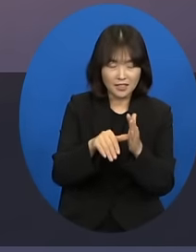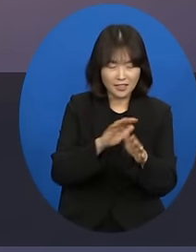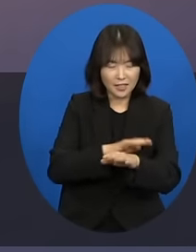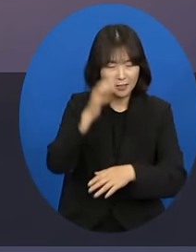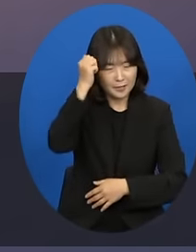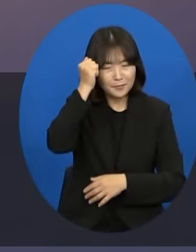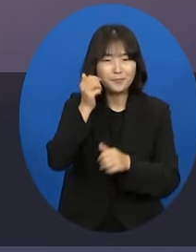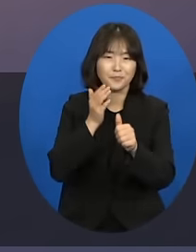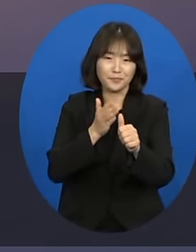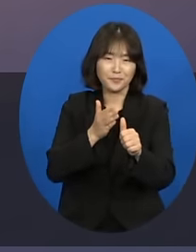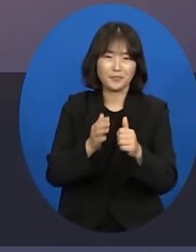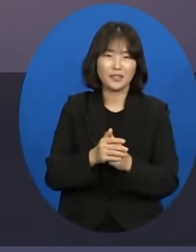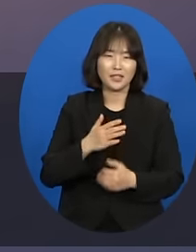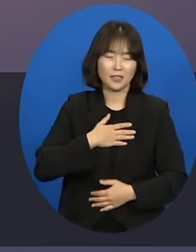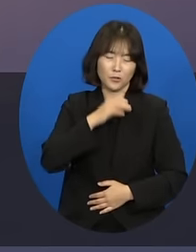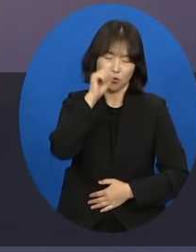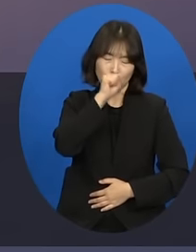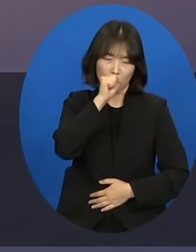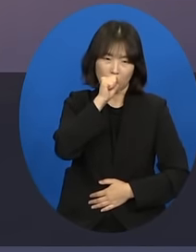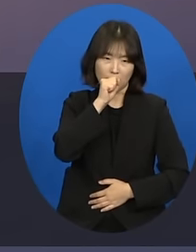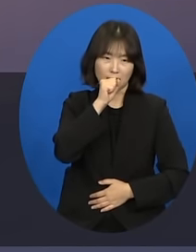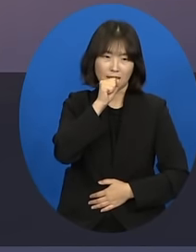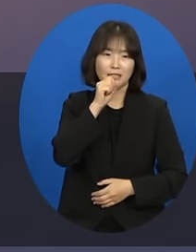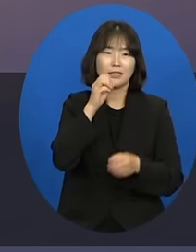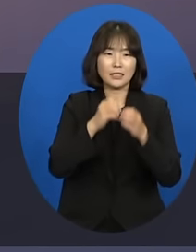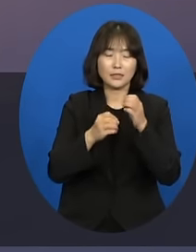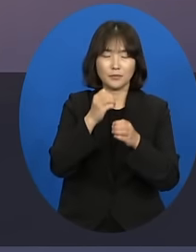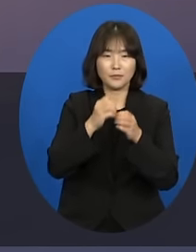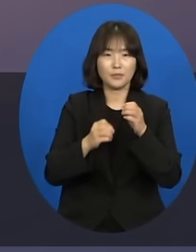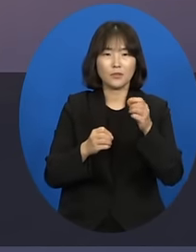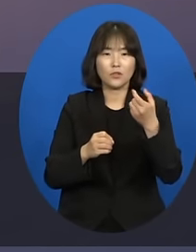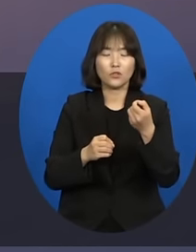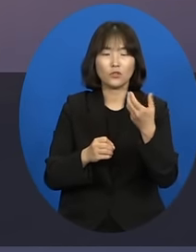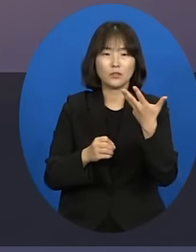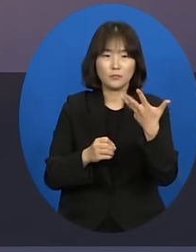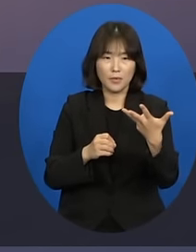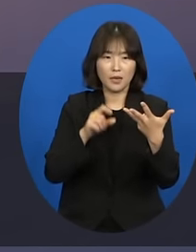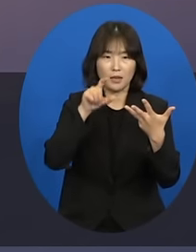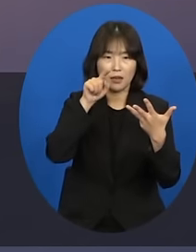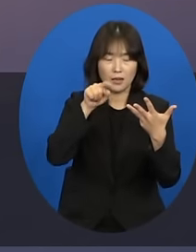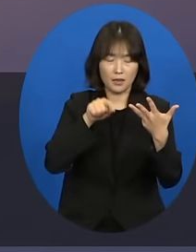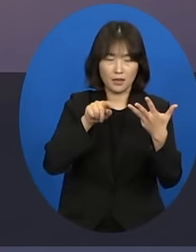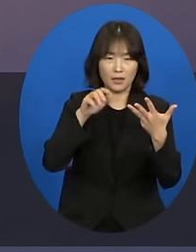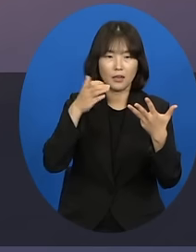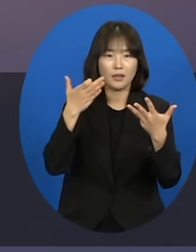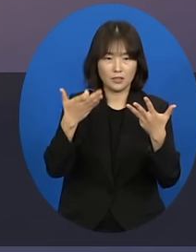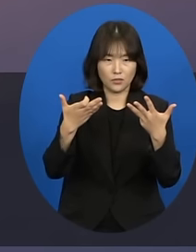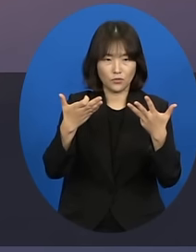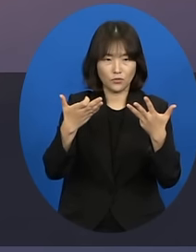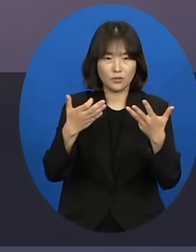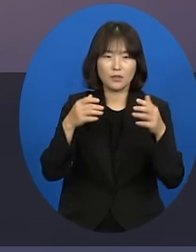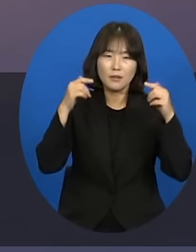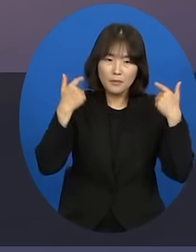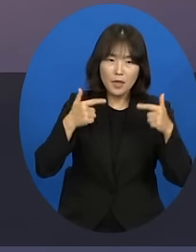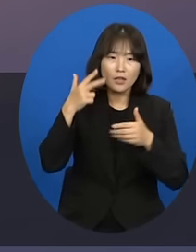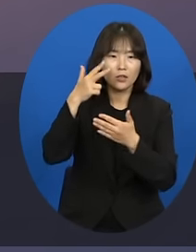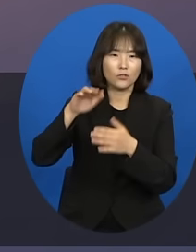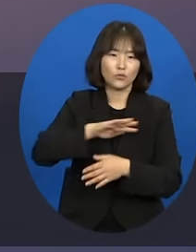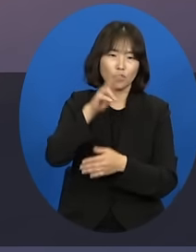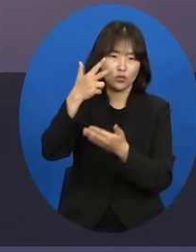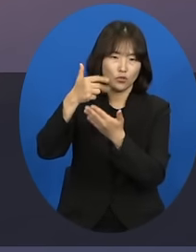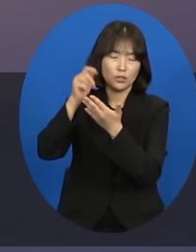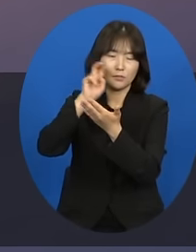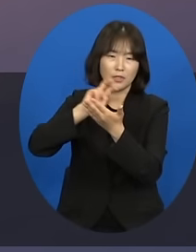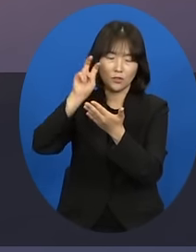시편 68편 19절 20절 함께 읽어볼까요? 시작. 날마다 우리의